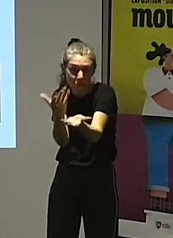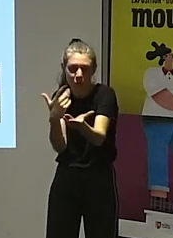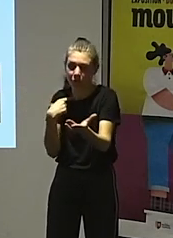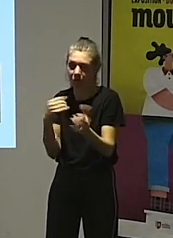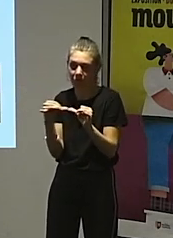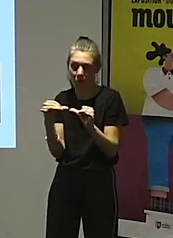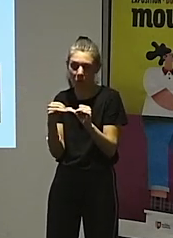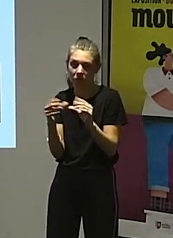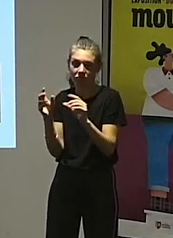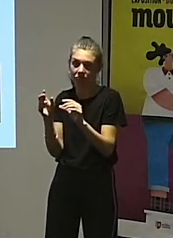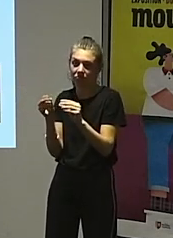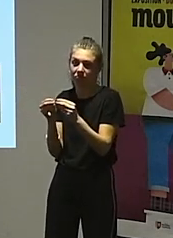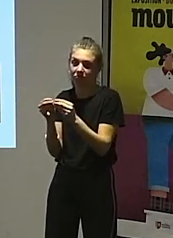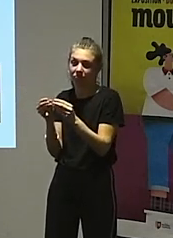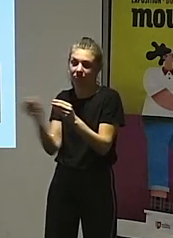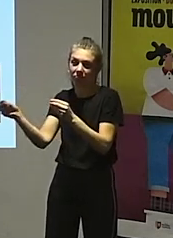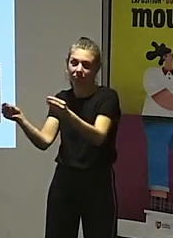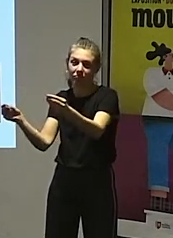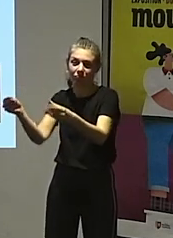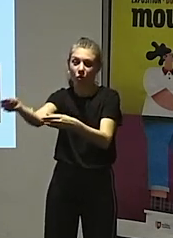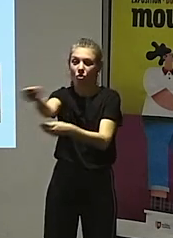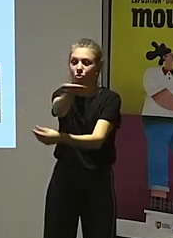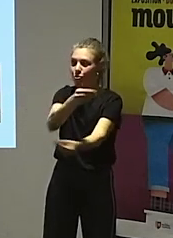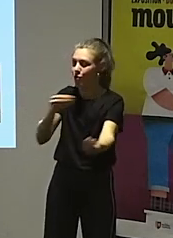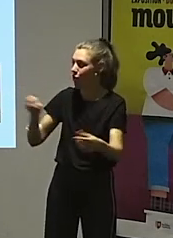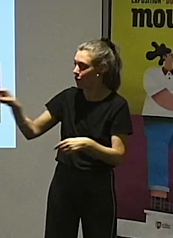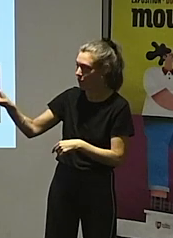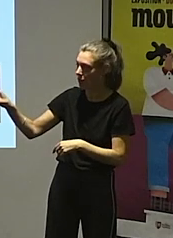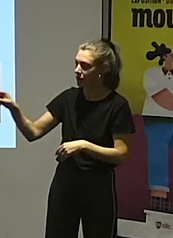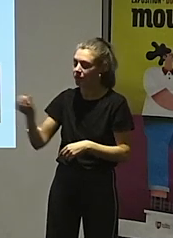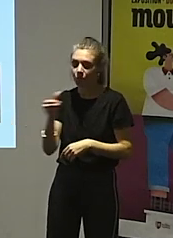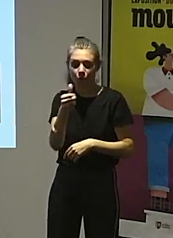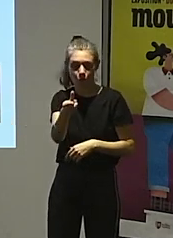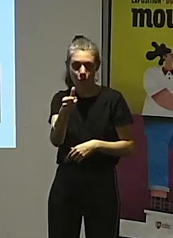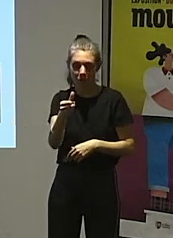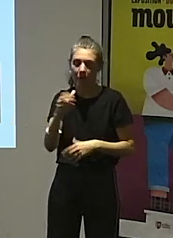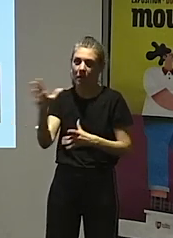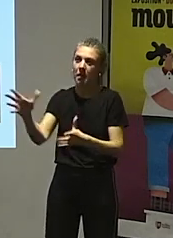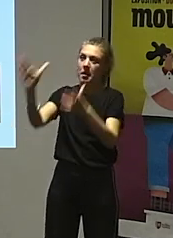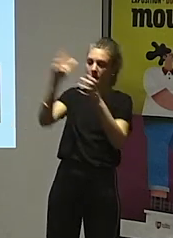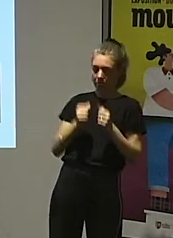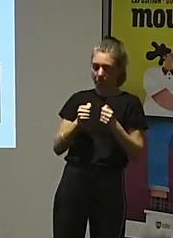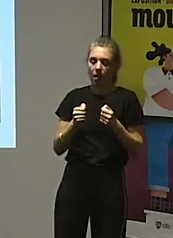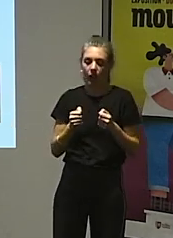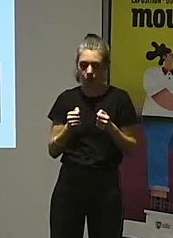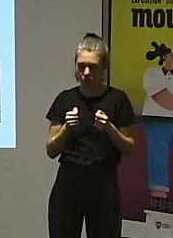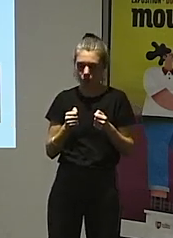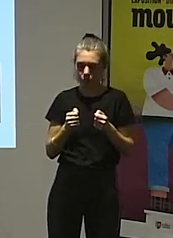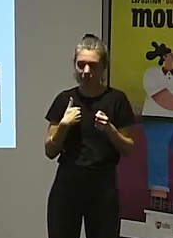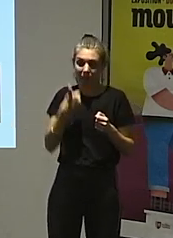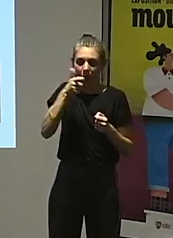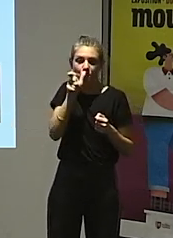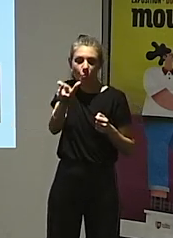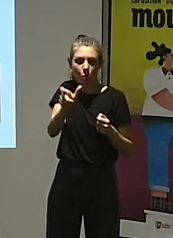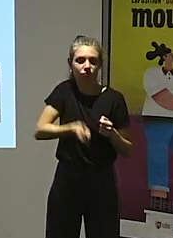fasse circuler et vous aurez juste à donner un mot qui vous vient en tête par